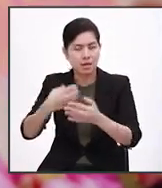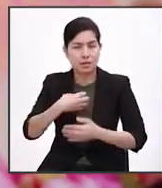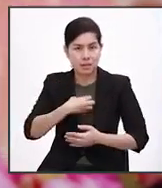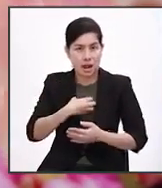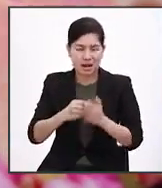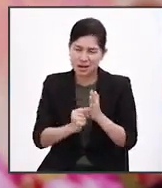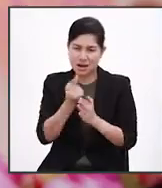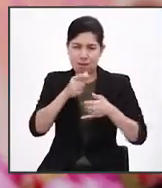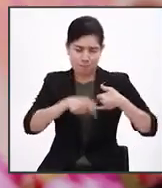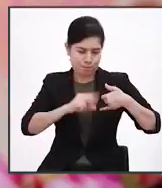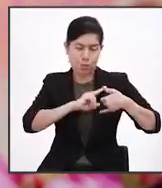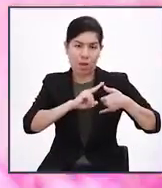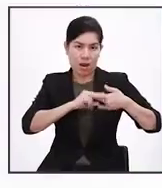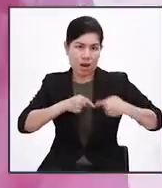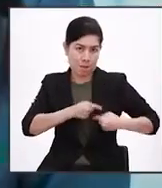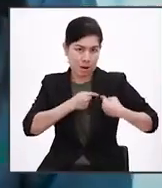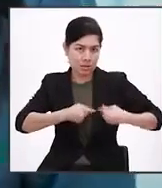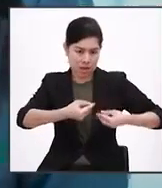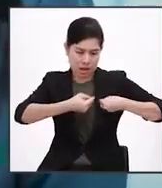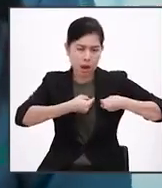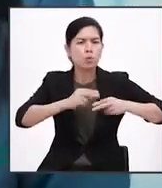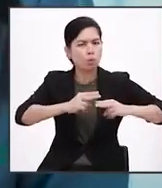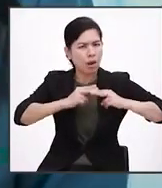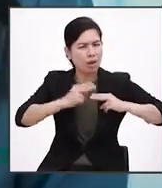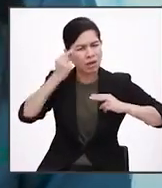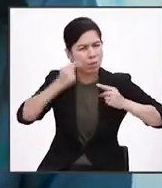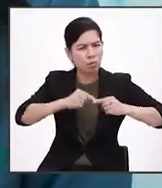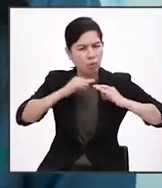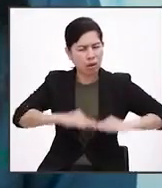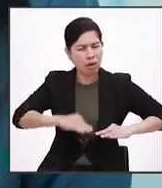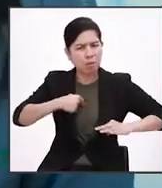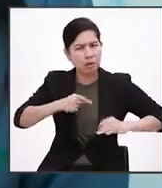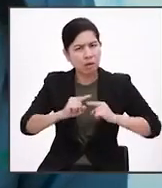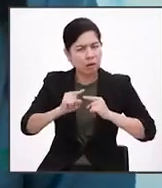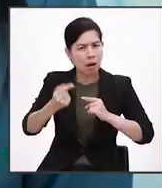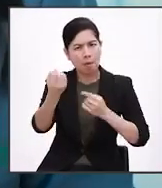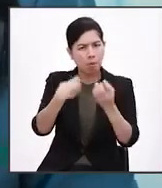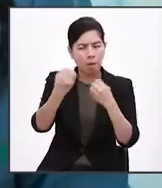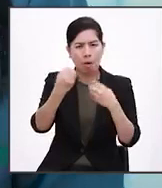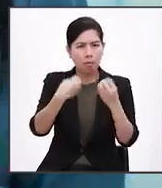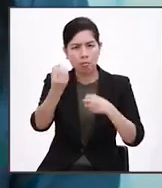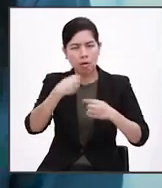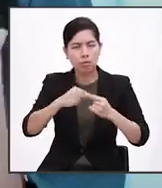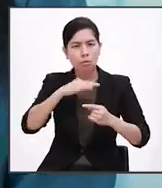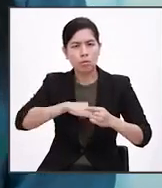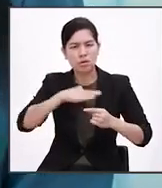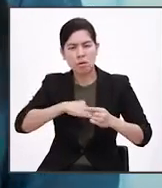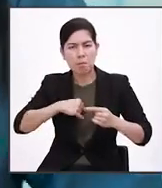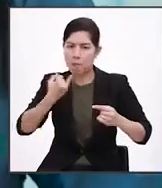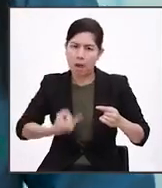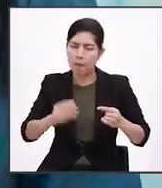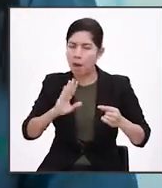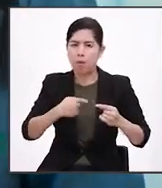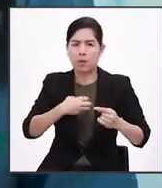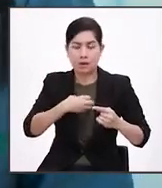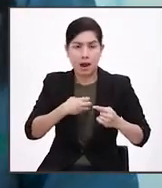ใจตัวเองก่อนเบื้องต้นอะไรเงี้ยโดยการที่อย่าตัดสินตัวเองโดยการที่มุมมองของคนอื่นมาเป็นตัวตัดสินเขาอยากให้เขาอะเปิดมุมมองของ